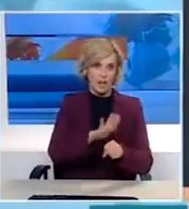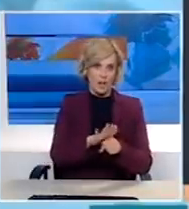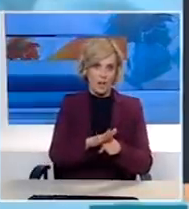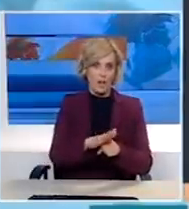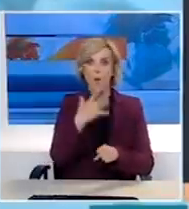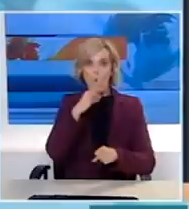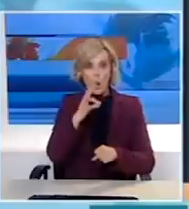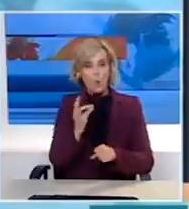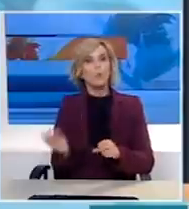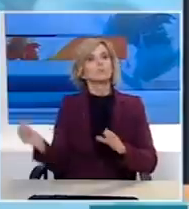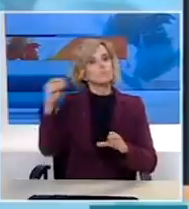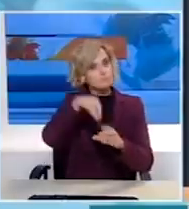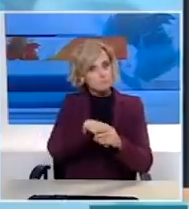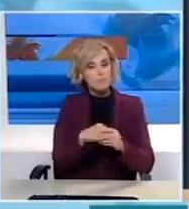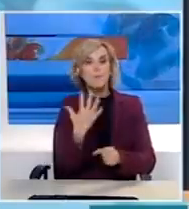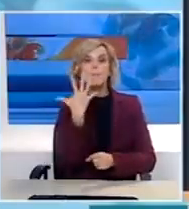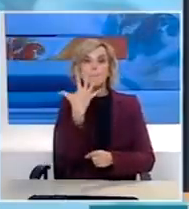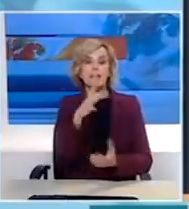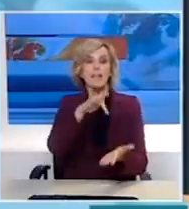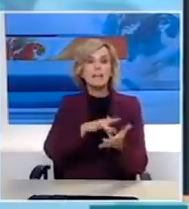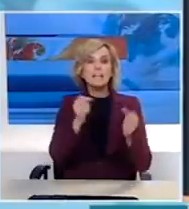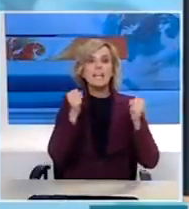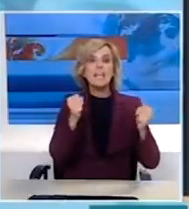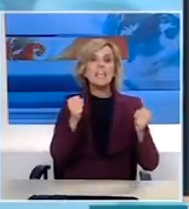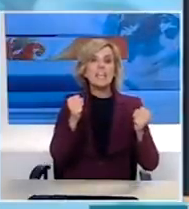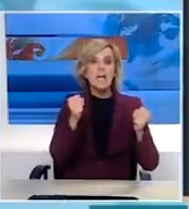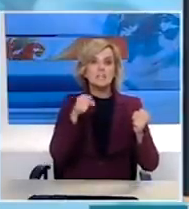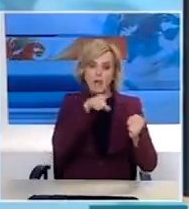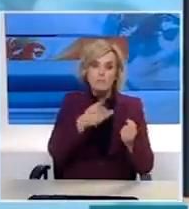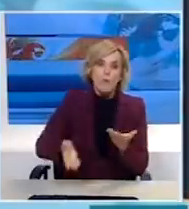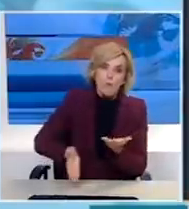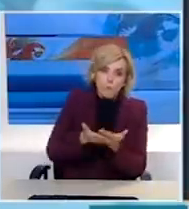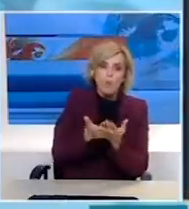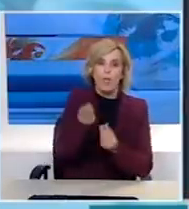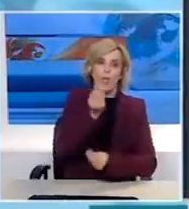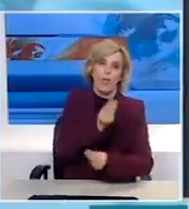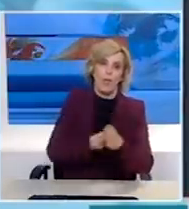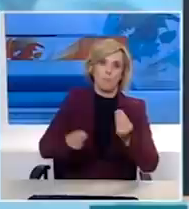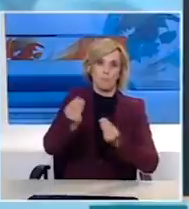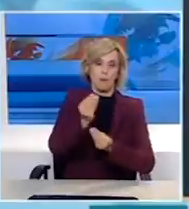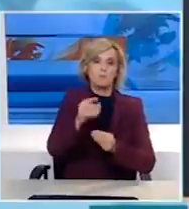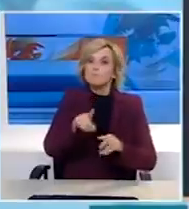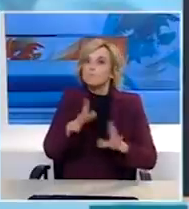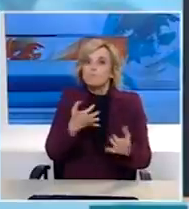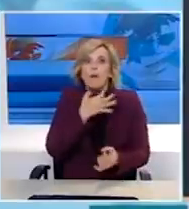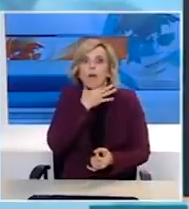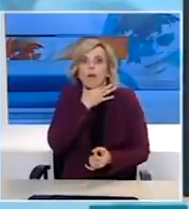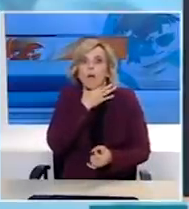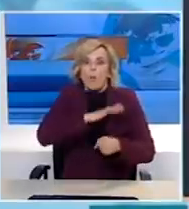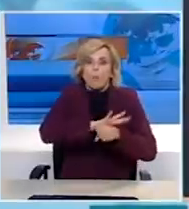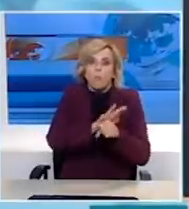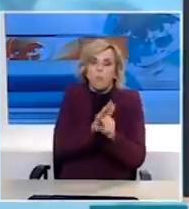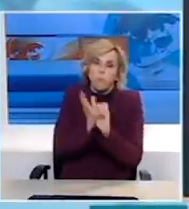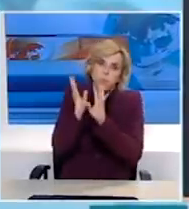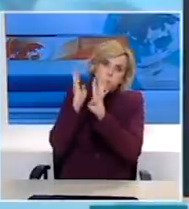5 κέντρων υγείας στην αντιμετώπιση του κορονοϊού και την αναστολή λειτουργίας περιφερειακών ιατρίων, μειώνονται περαιτέρω. Επιδεινώνεται έτσι η